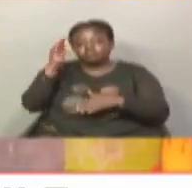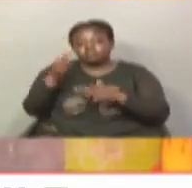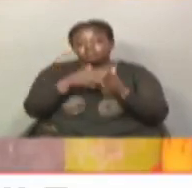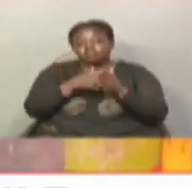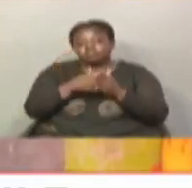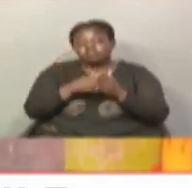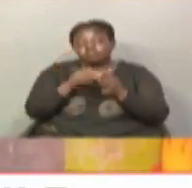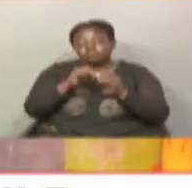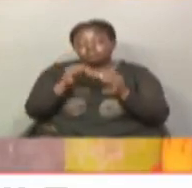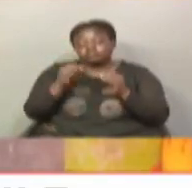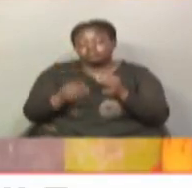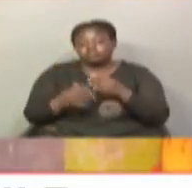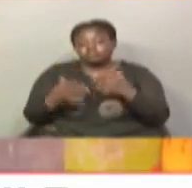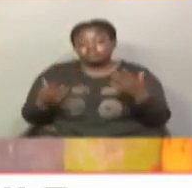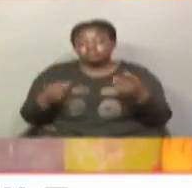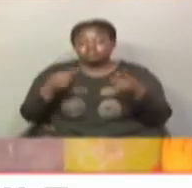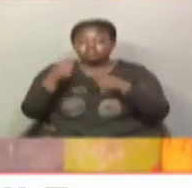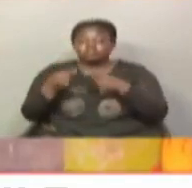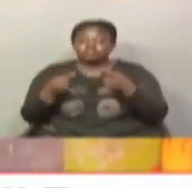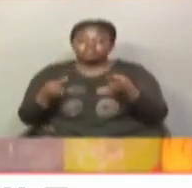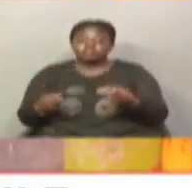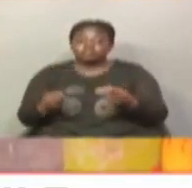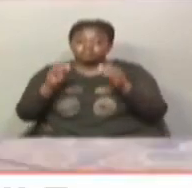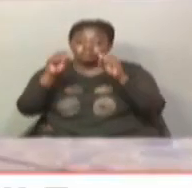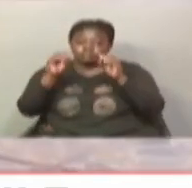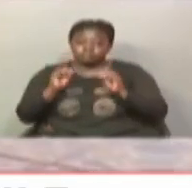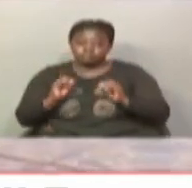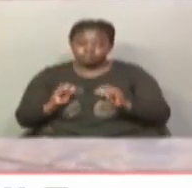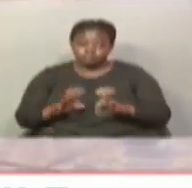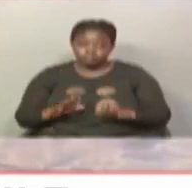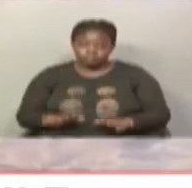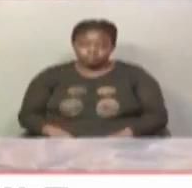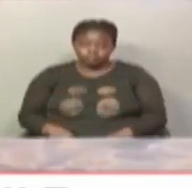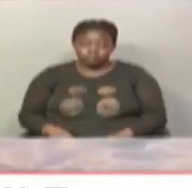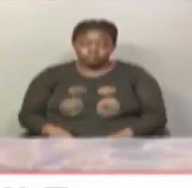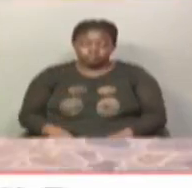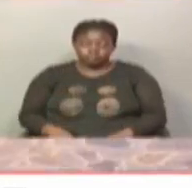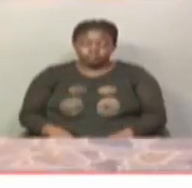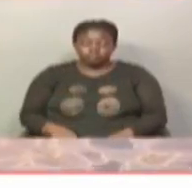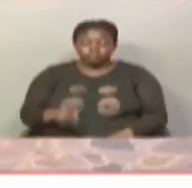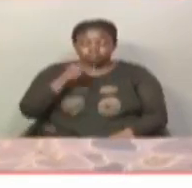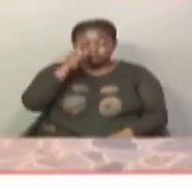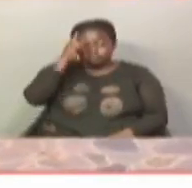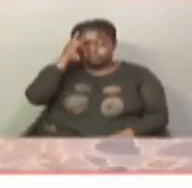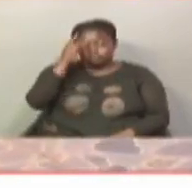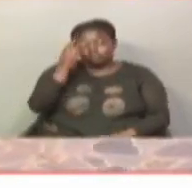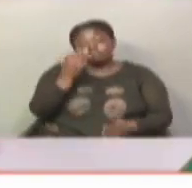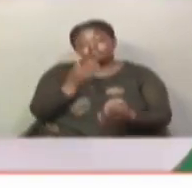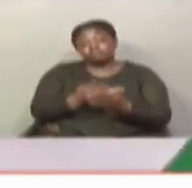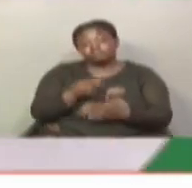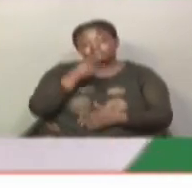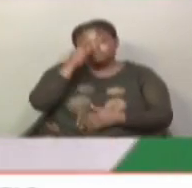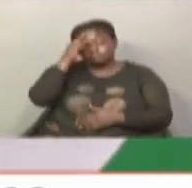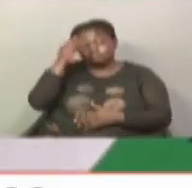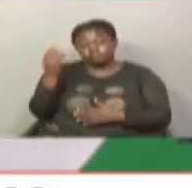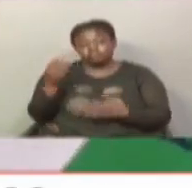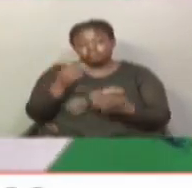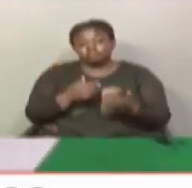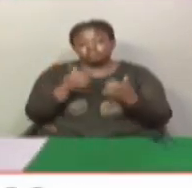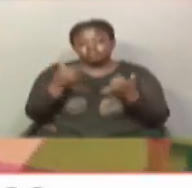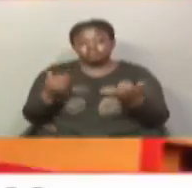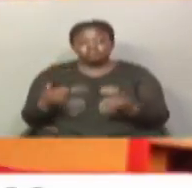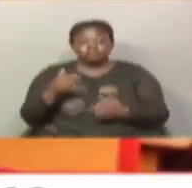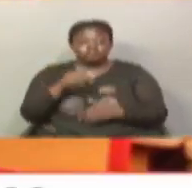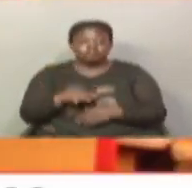bw'omwana we buli n'oyongeramu amaanyi ng'omusomesa yempima bobo nkubazadde ase bazadde banne okulala abaana be ku